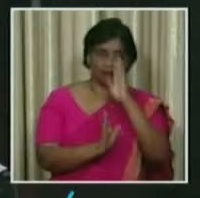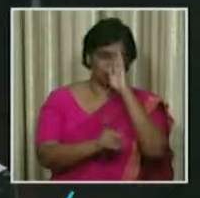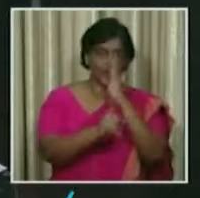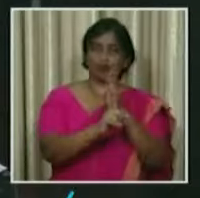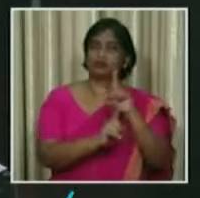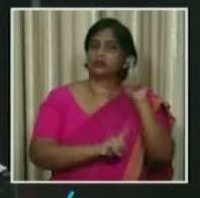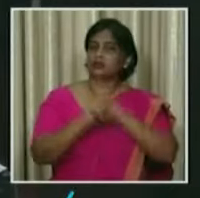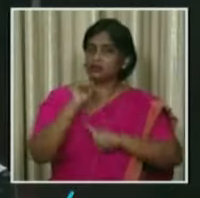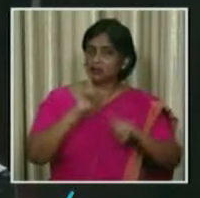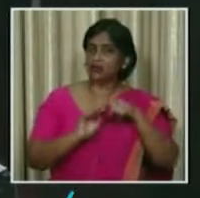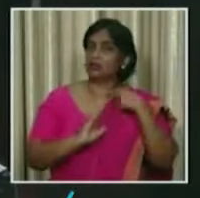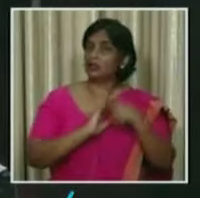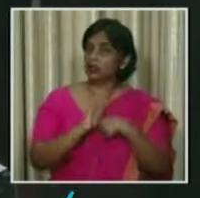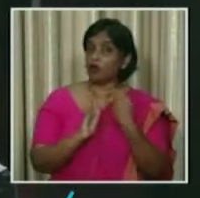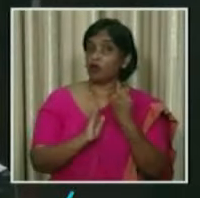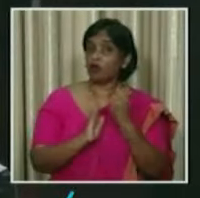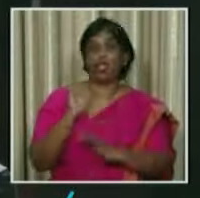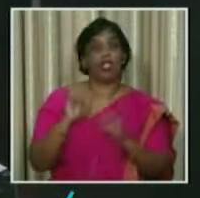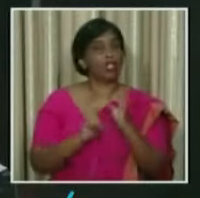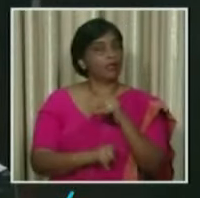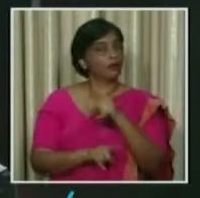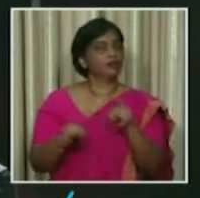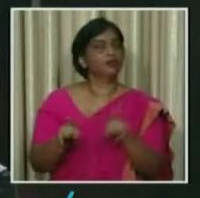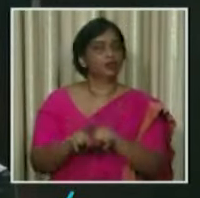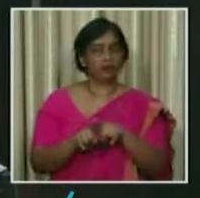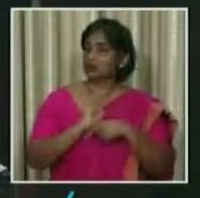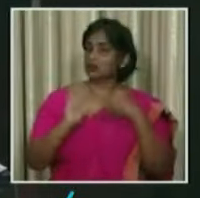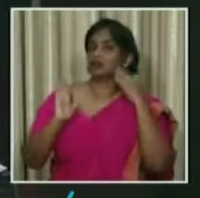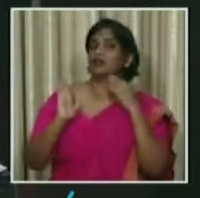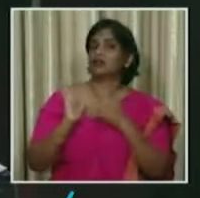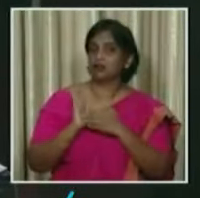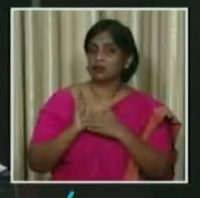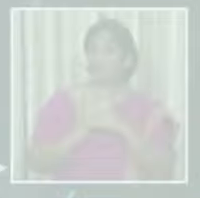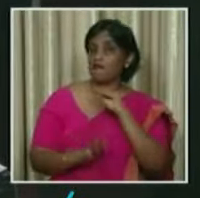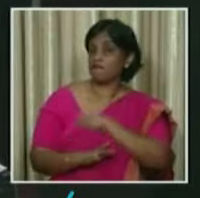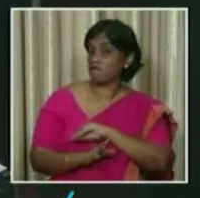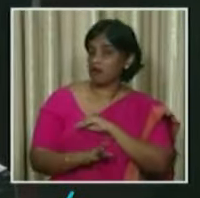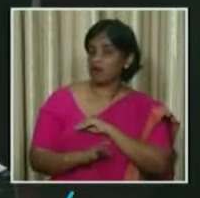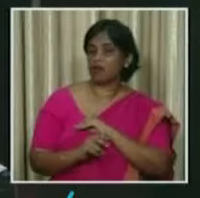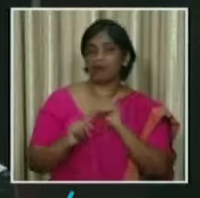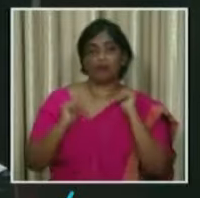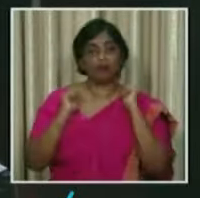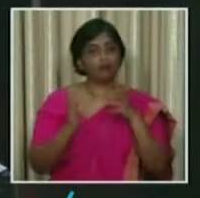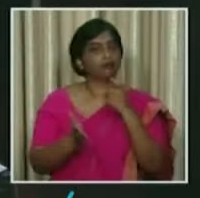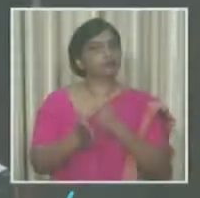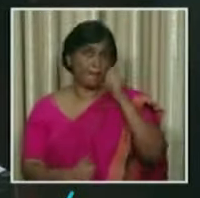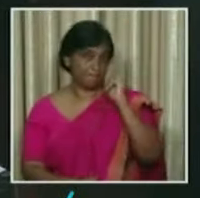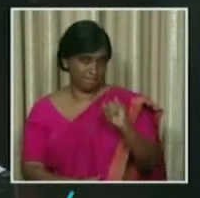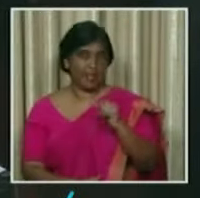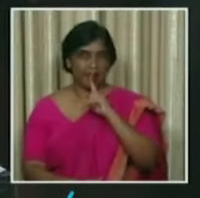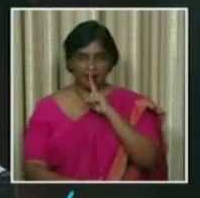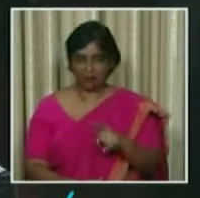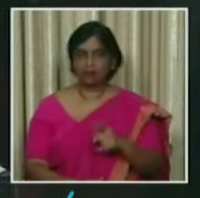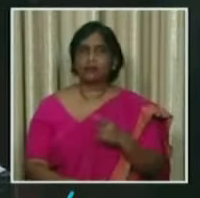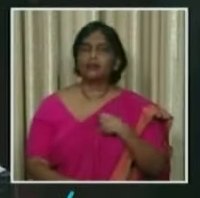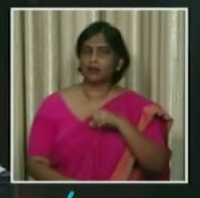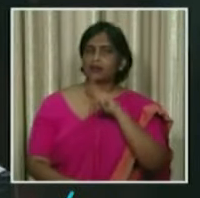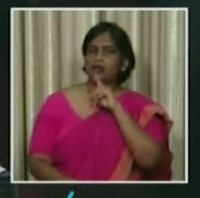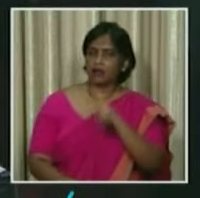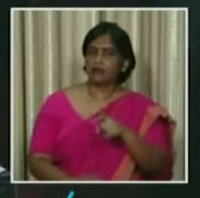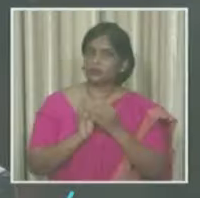කරලා මේ රටේ මුදල් ඇමතිවරයා හැටියට අපේ රට වෙනුවෙන් වාසිදායක ගිවිසුමකට ප්‍රවේශ වෙන්න. මම අහන්න කැමතියි